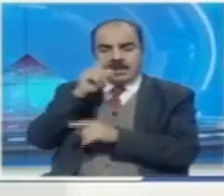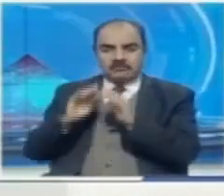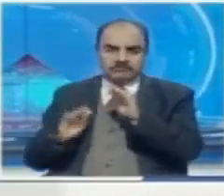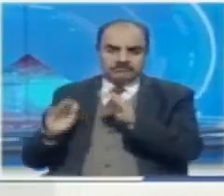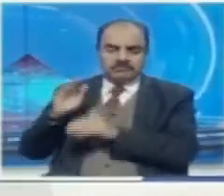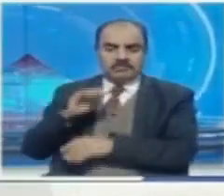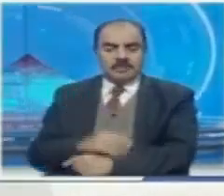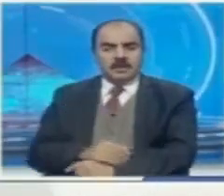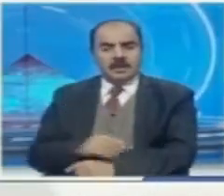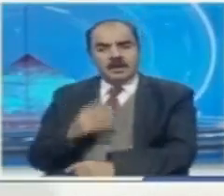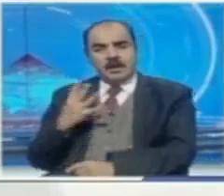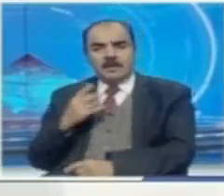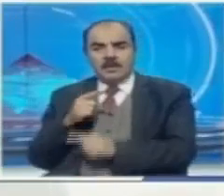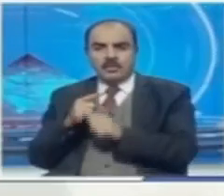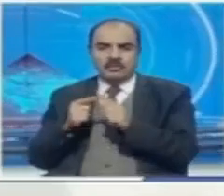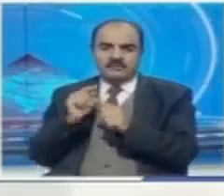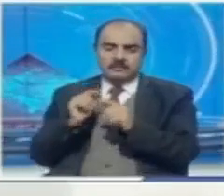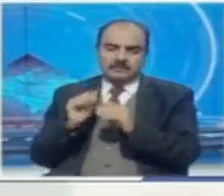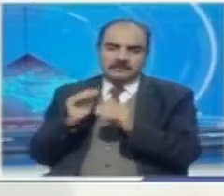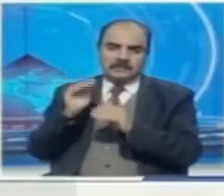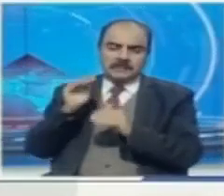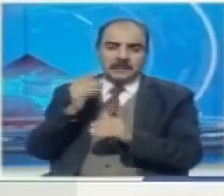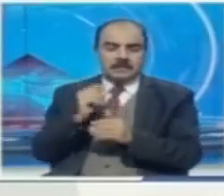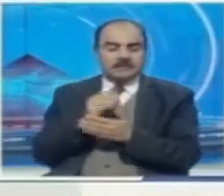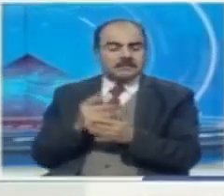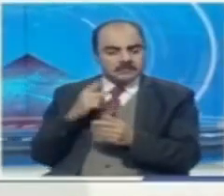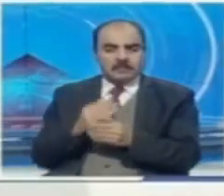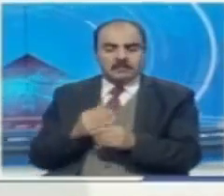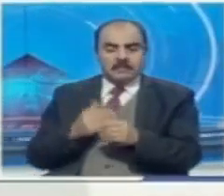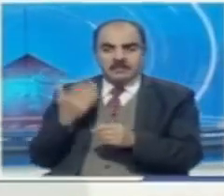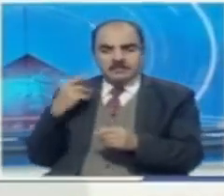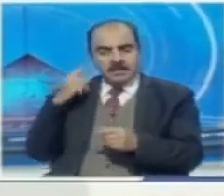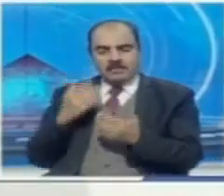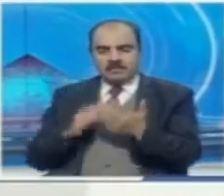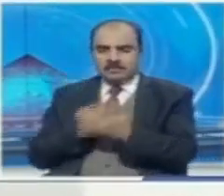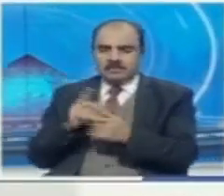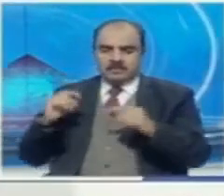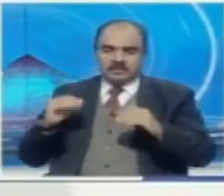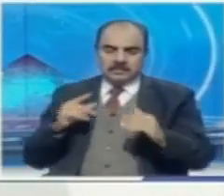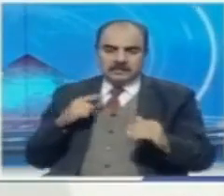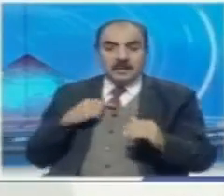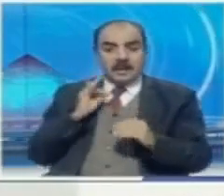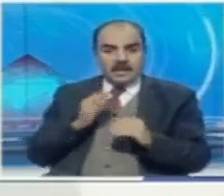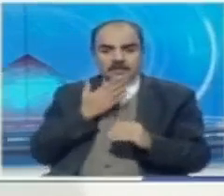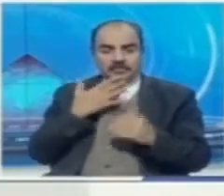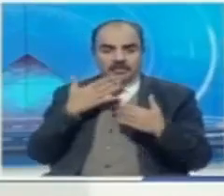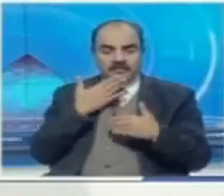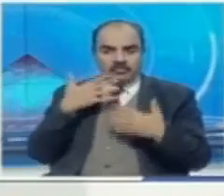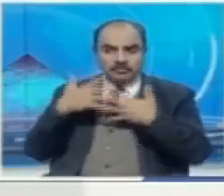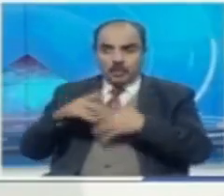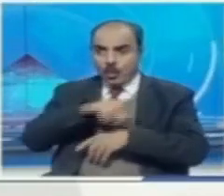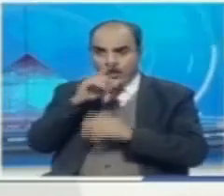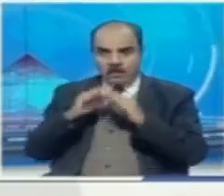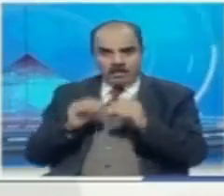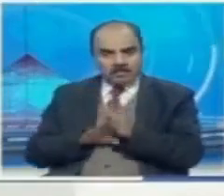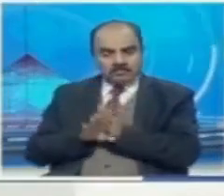حدود 4 إلى 5% خلال الفترة القادمة. الفترة القصيرة طبعا لازم أفريقيا والشركات الأفريقية ومصر